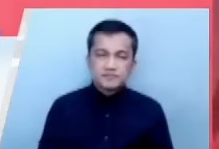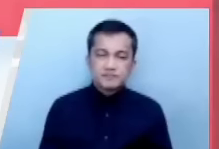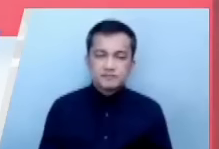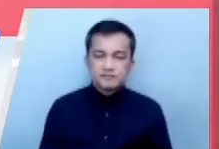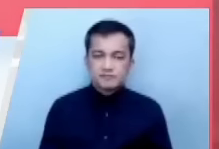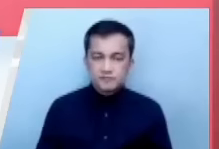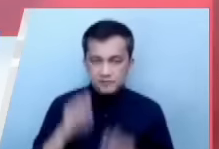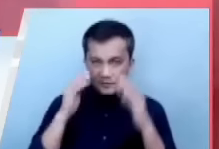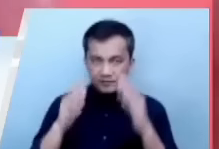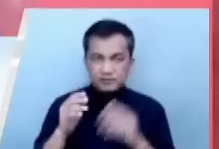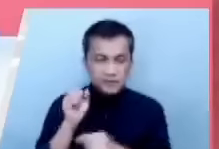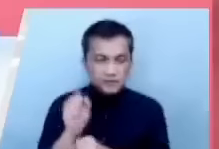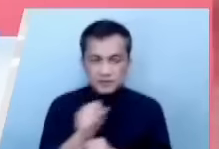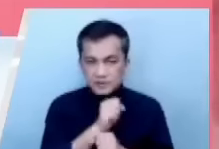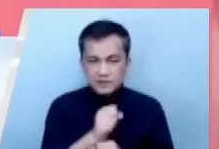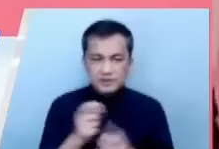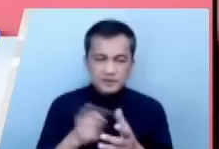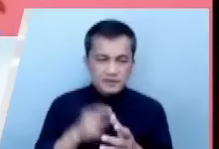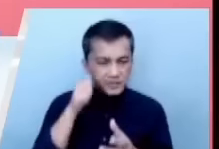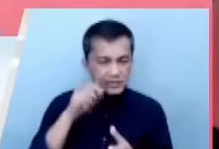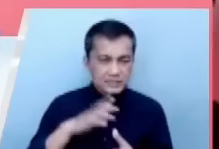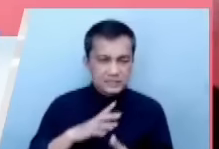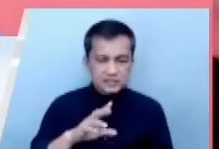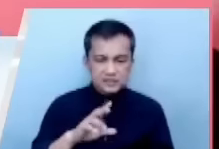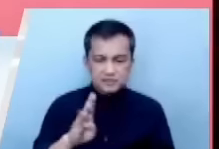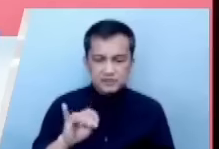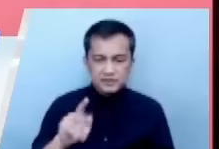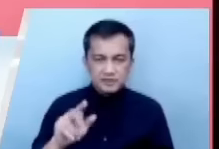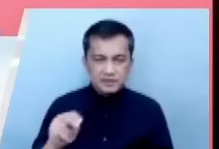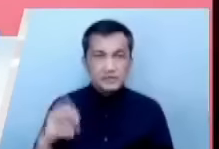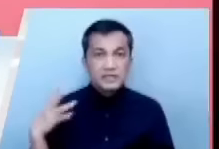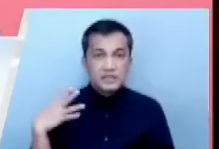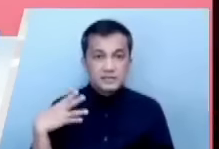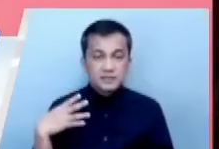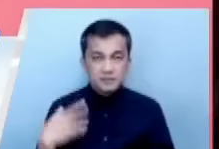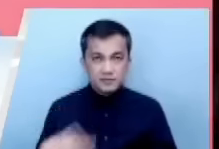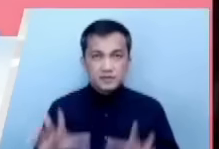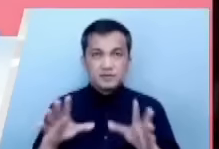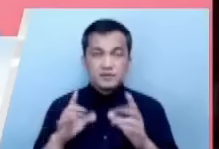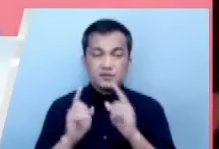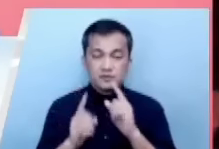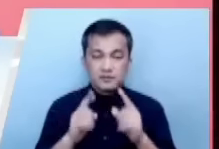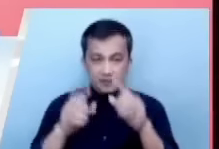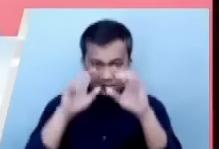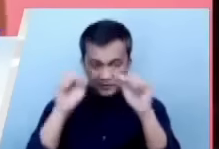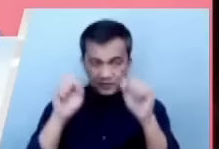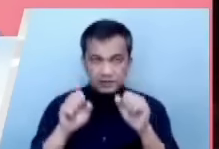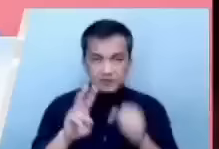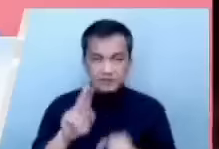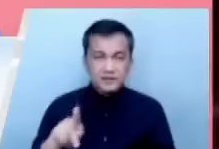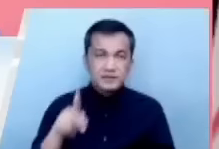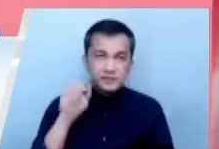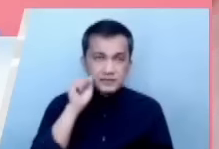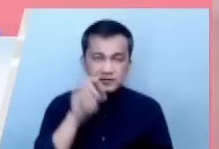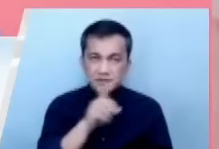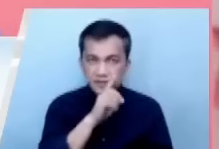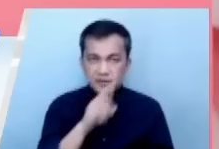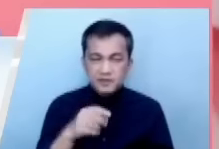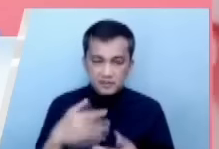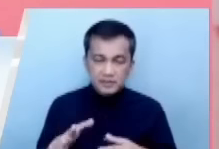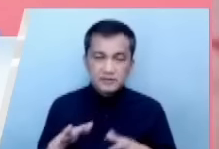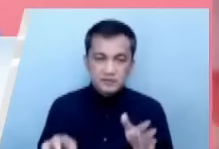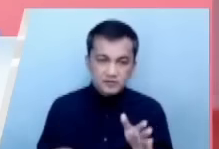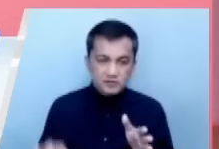ng First Lady si Bersamin. Hinintay niyang matapos makipag-usap ang Pangulo kay VP Sara bago siya sumakay sa